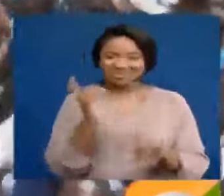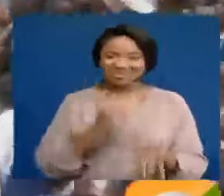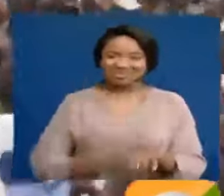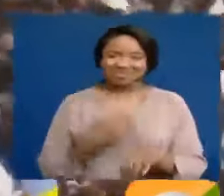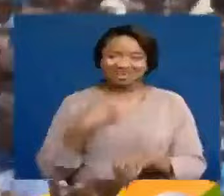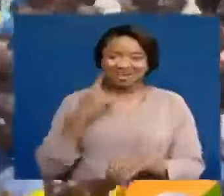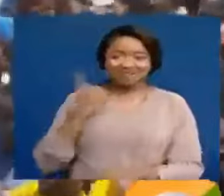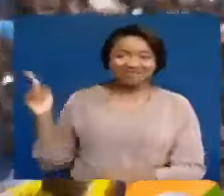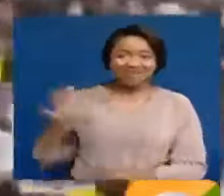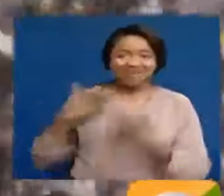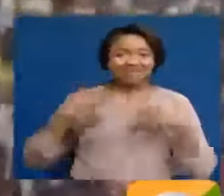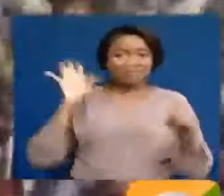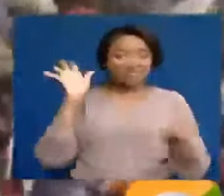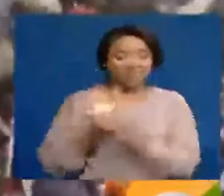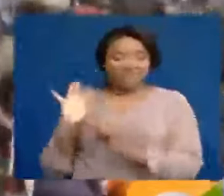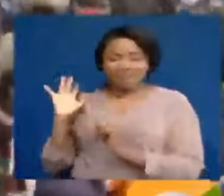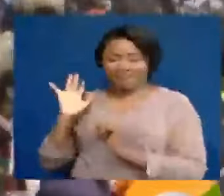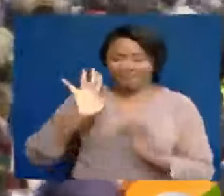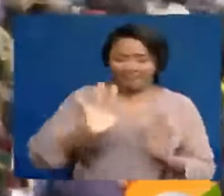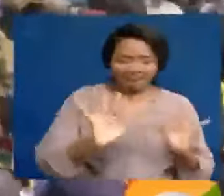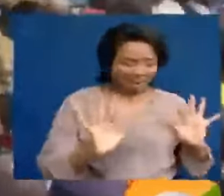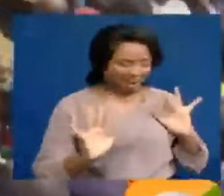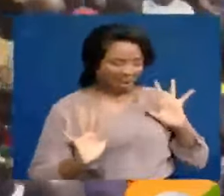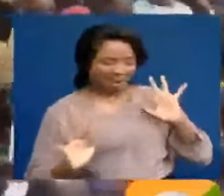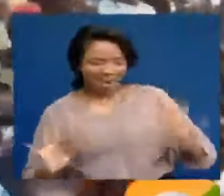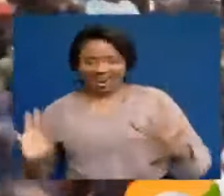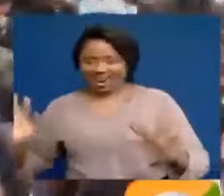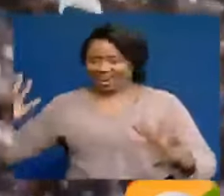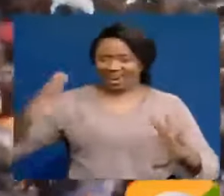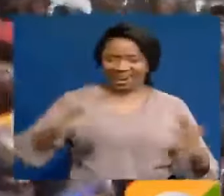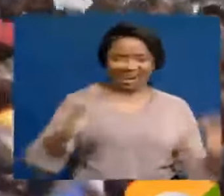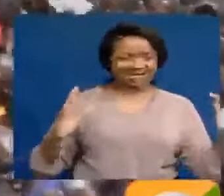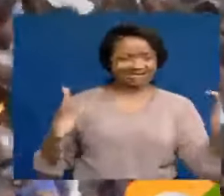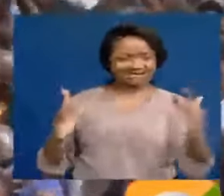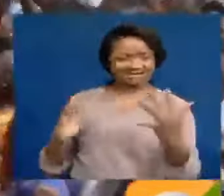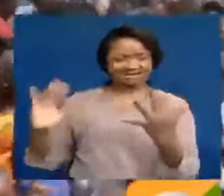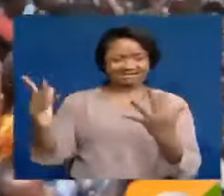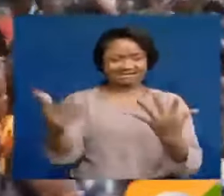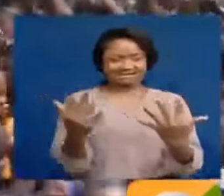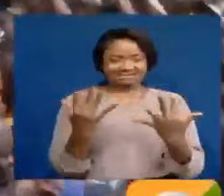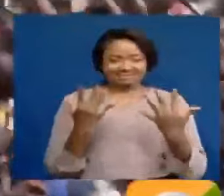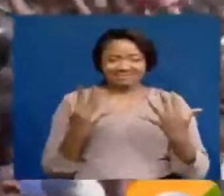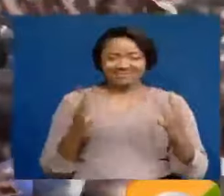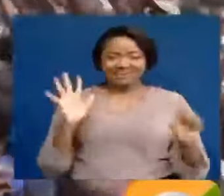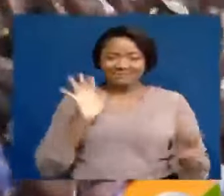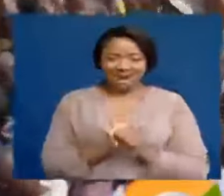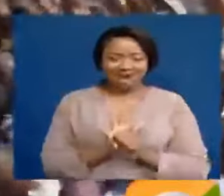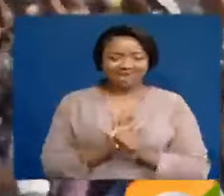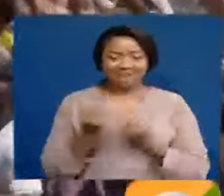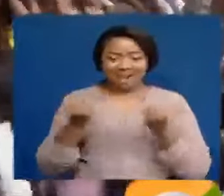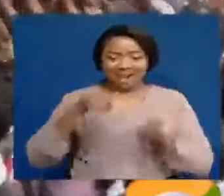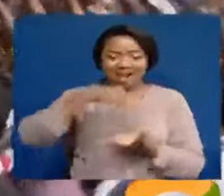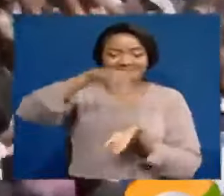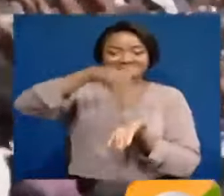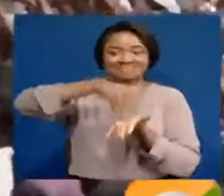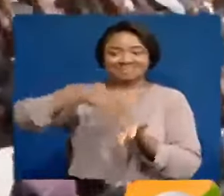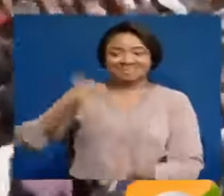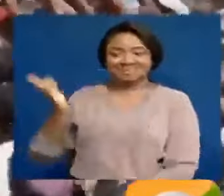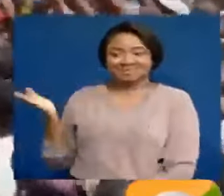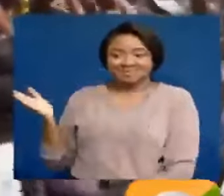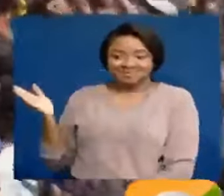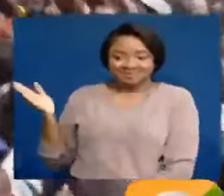wa Kondele wakionekana kupapasa na kukumbatia gari la Rais William Ruto, huku vifijo za chungwa zikitawala